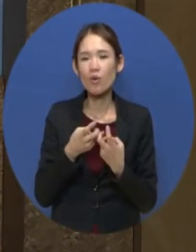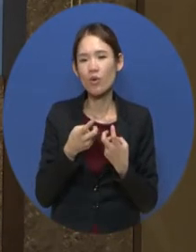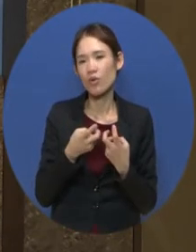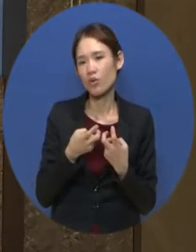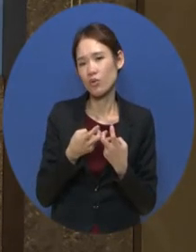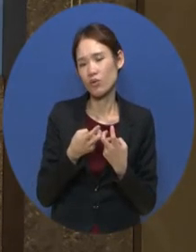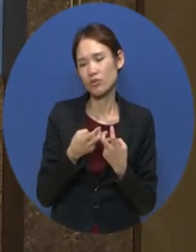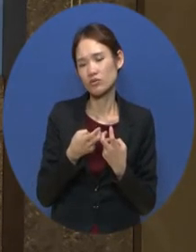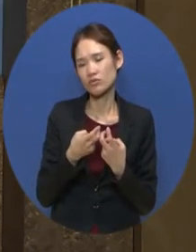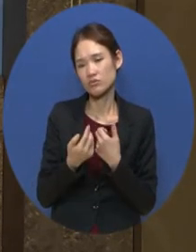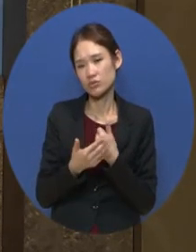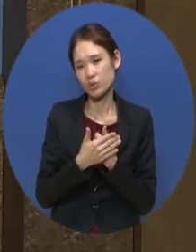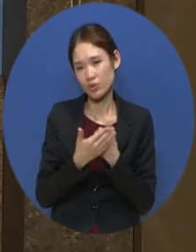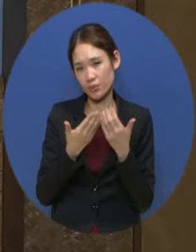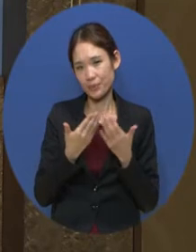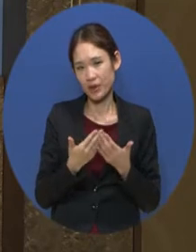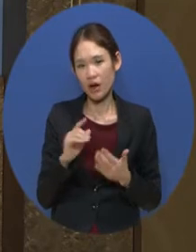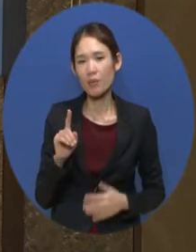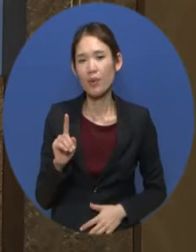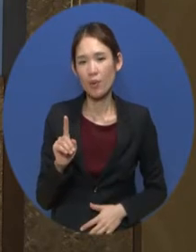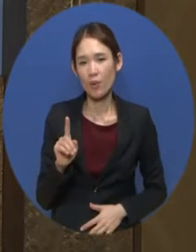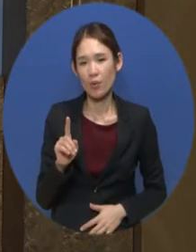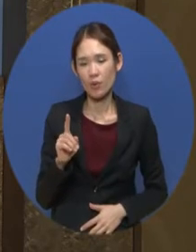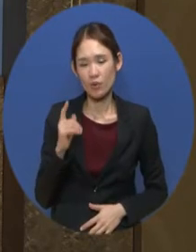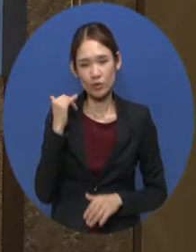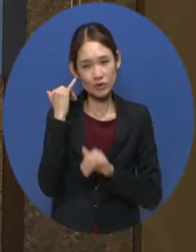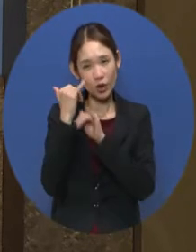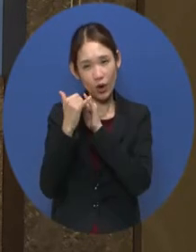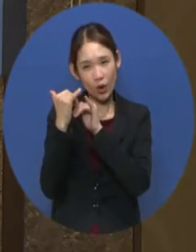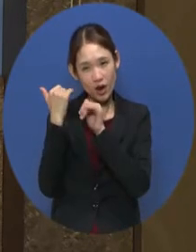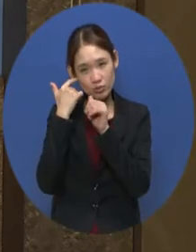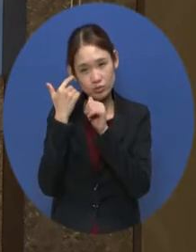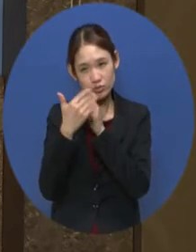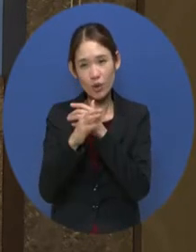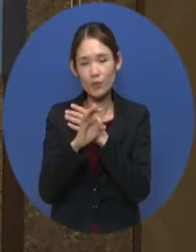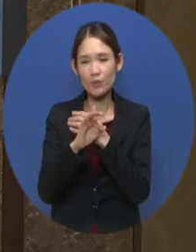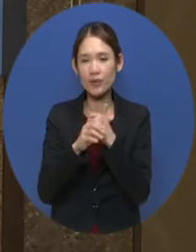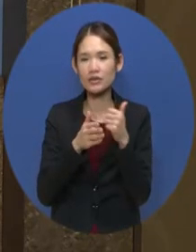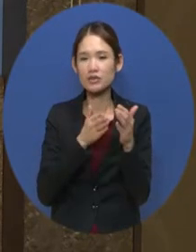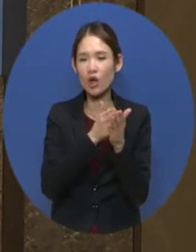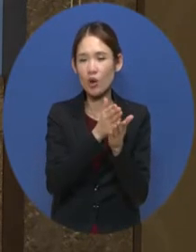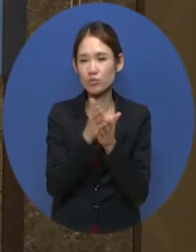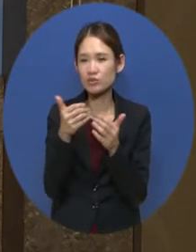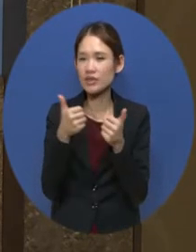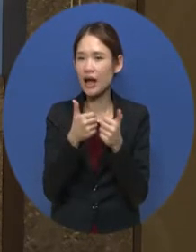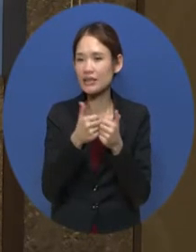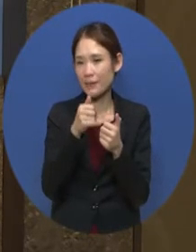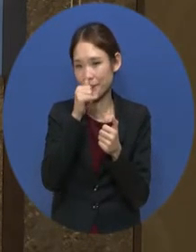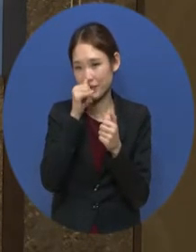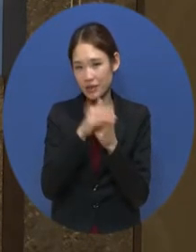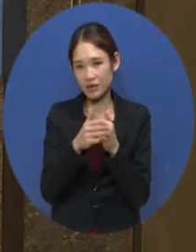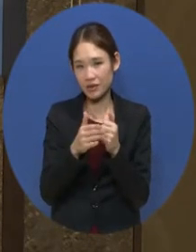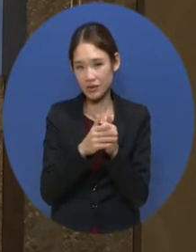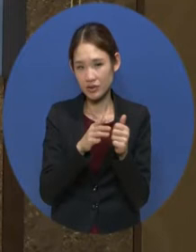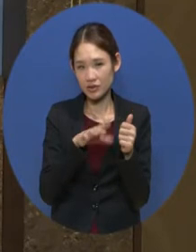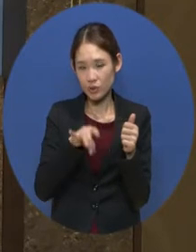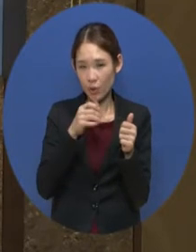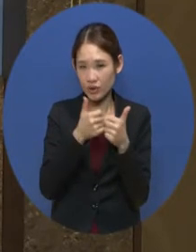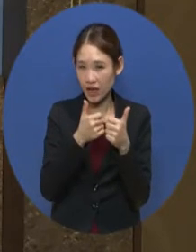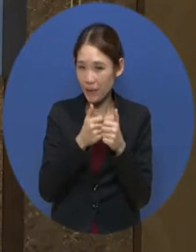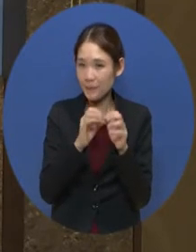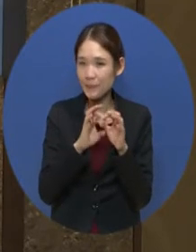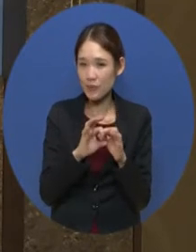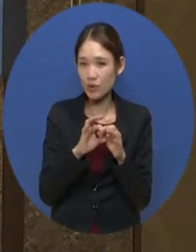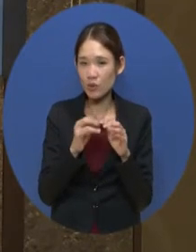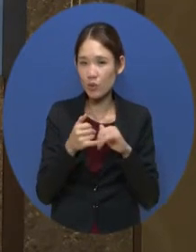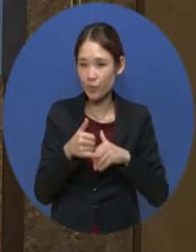시각장애를 겪고 있는데 네. 어떻게 도움을 받을 수 있겠냐고 하면은 저희가 전문적으로 상담을 해주시는 분들이 또 계세요. 아. 그분들께서 초기 상담을 통해서